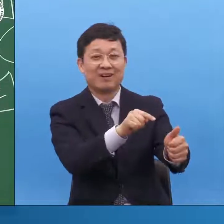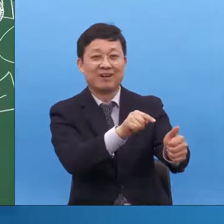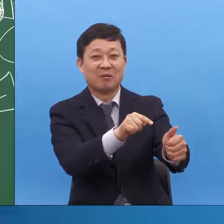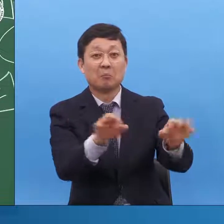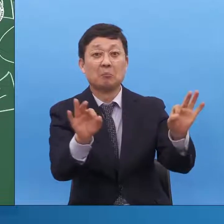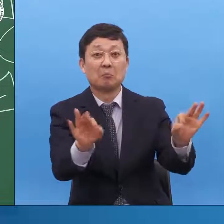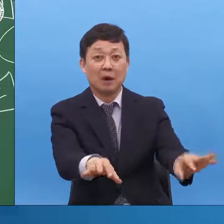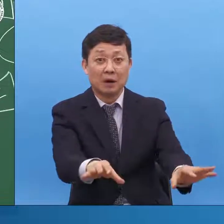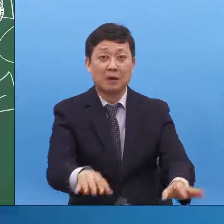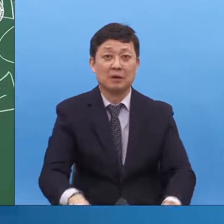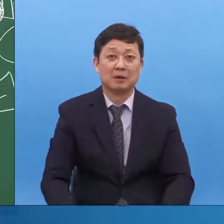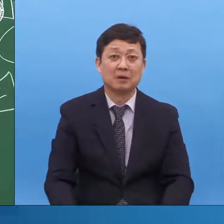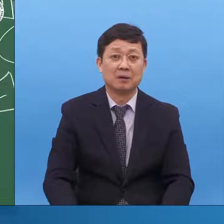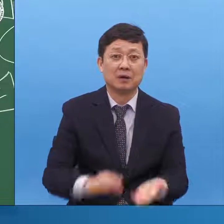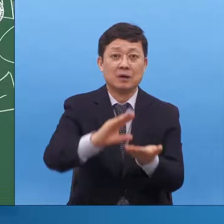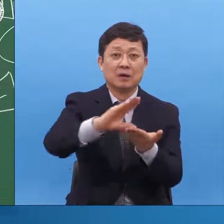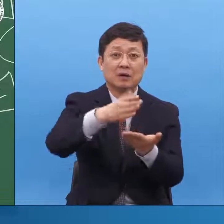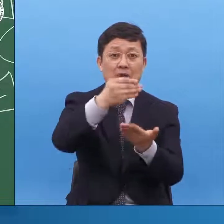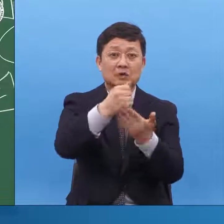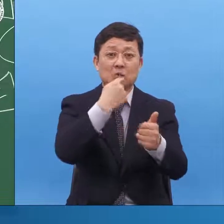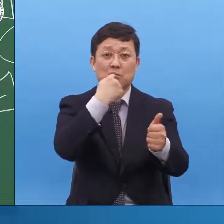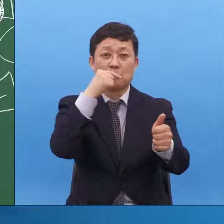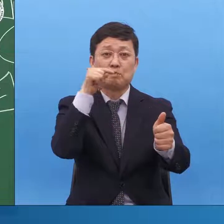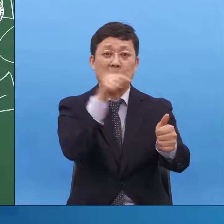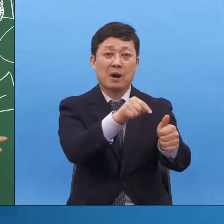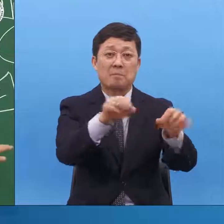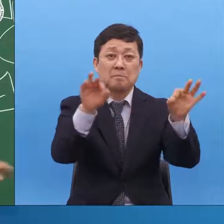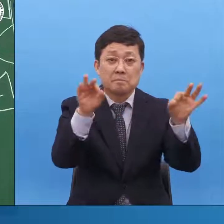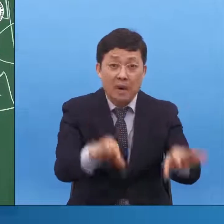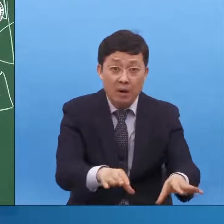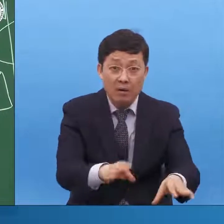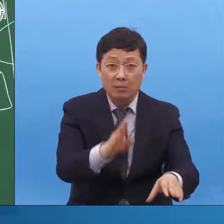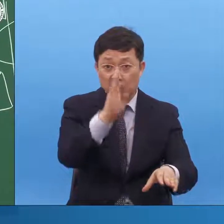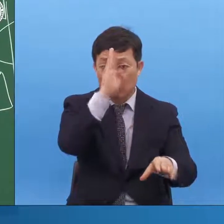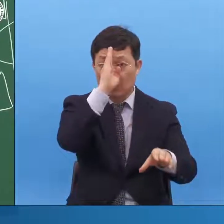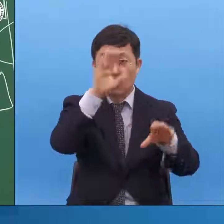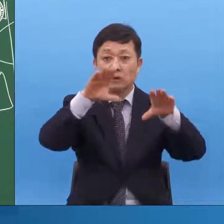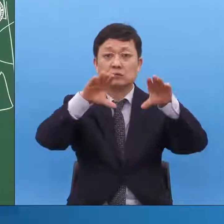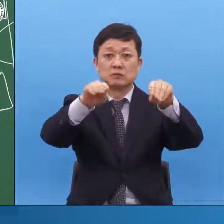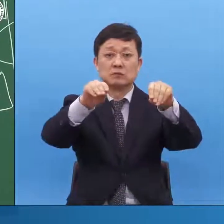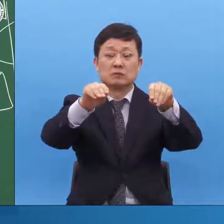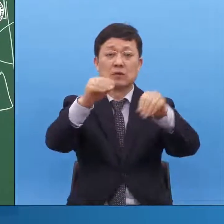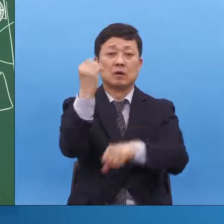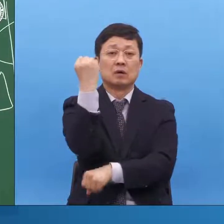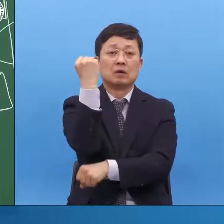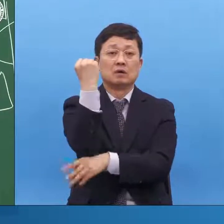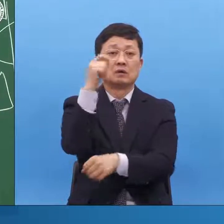이거 그리스도께서 역사하니까 바로 역사에 나잖아요. And when Jesus works, the works take place immediately.